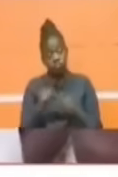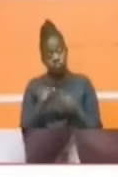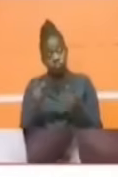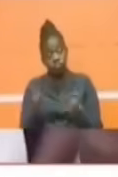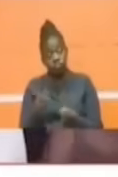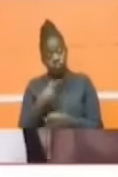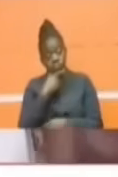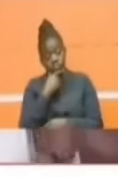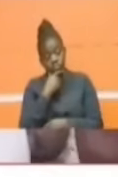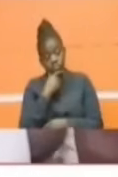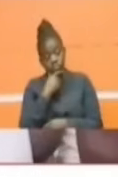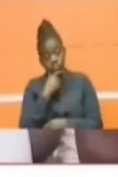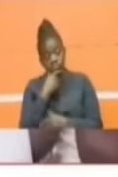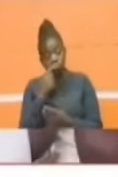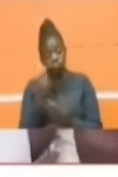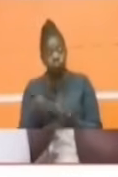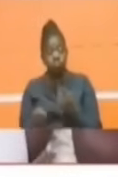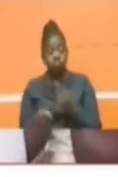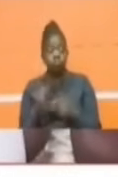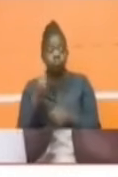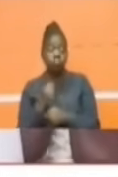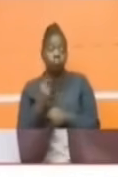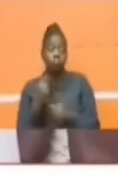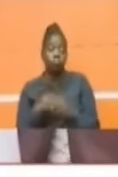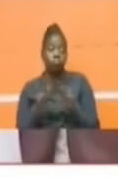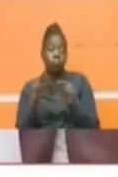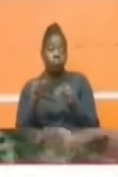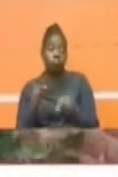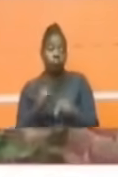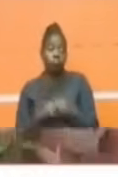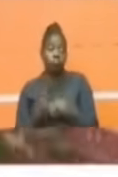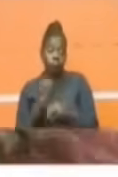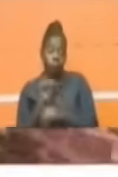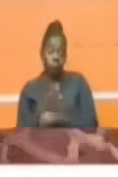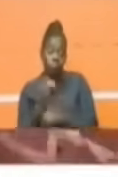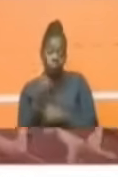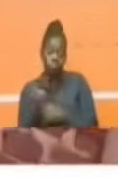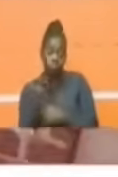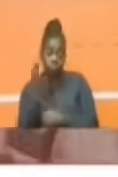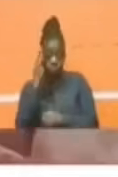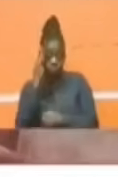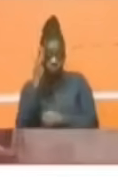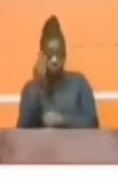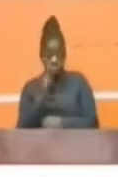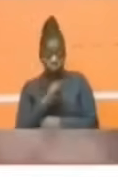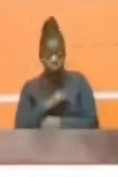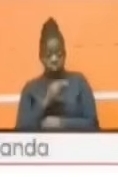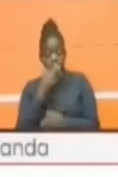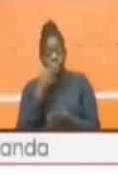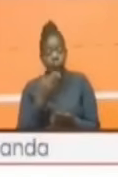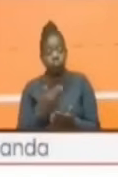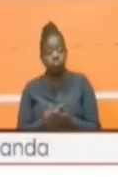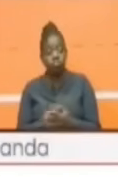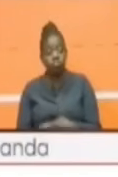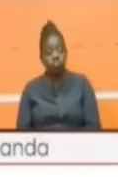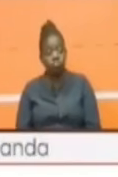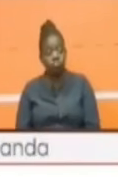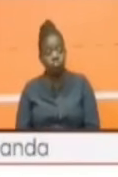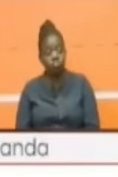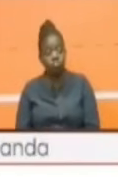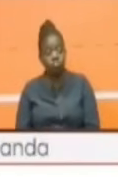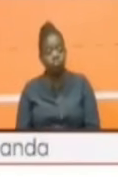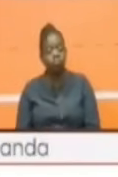timbo kuto mwala na ategeza nkabazi batawadde yobudde kubulirira abano kumanya kibi ne kironje yagala